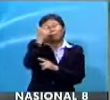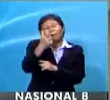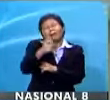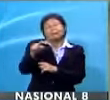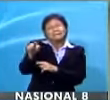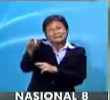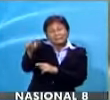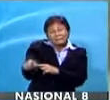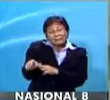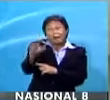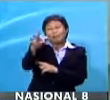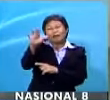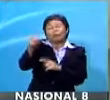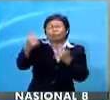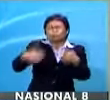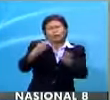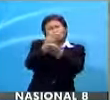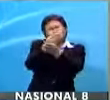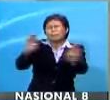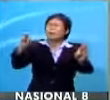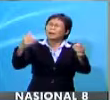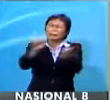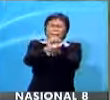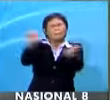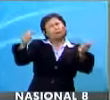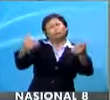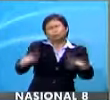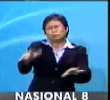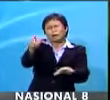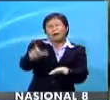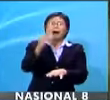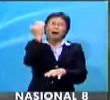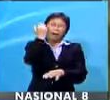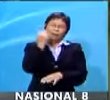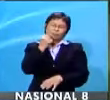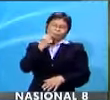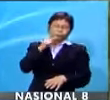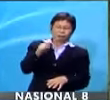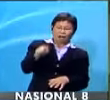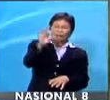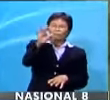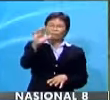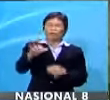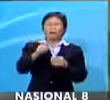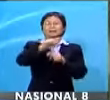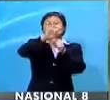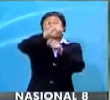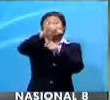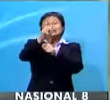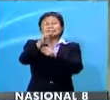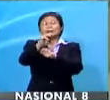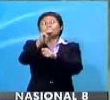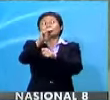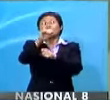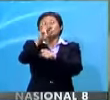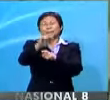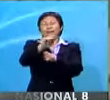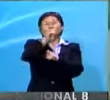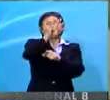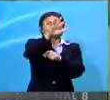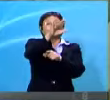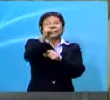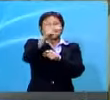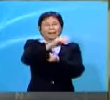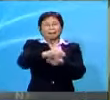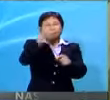guamnya sudah dibebas dan dilepaskan Hakim Ahmad Azhari memerintahkan Farah dijamin r5000 dan menetapkan 22